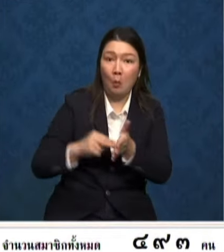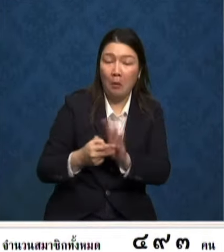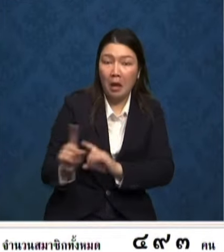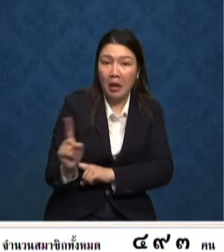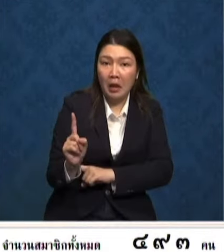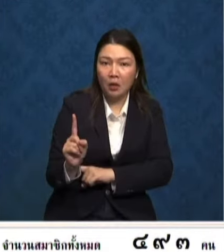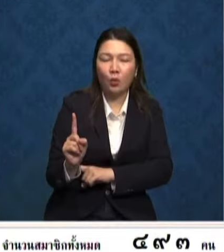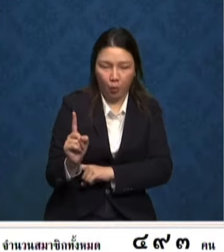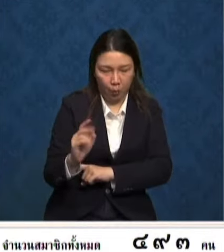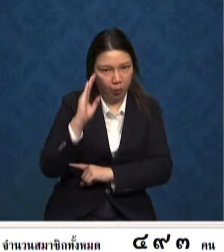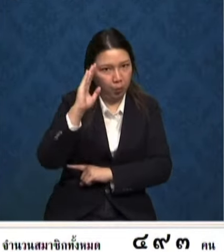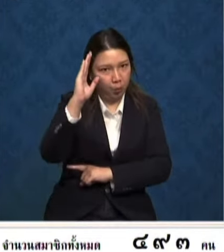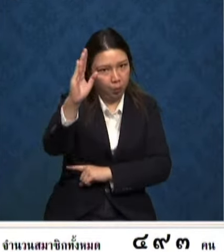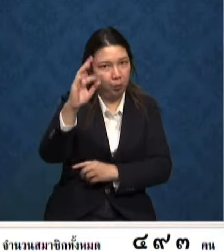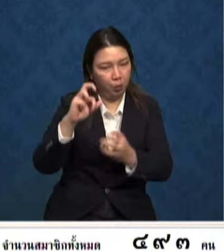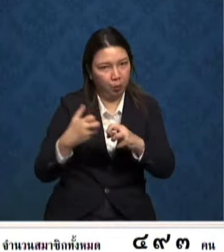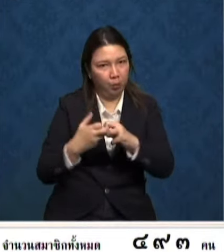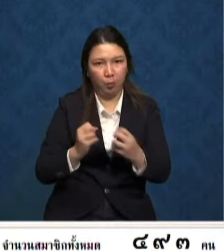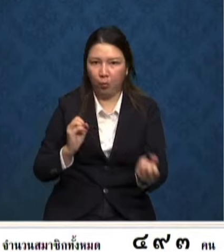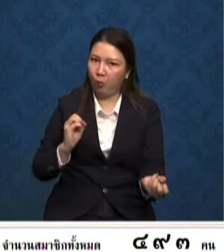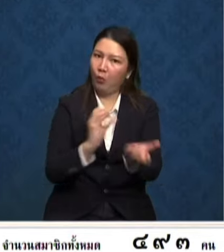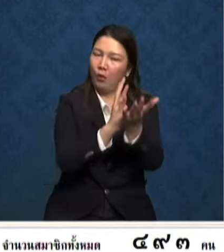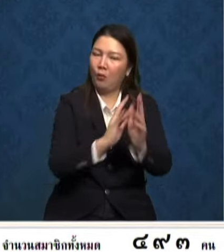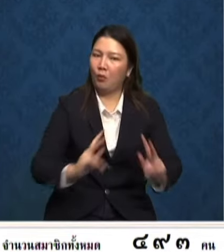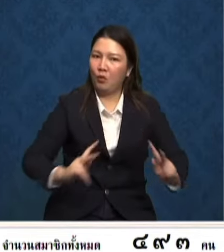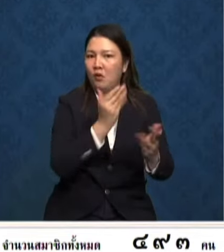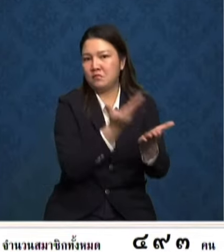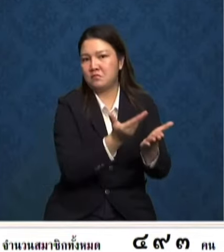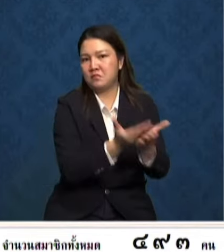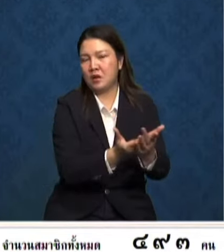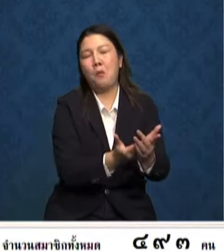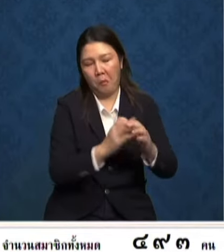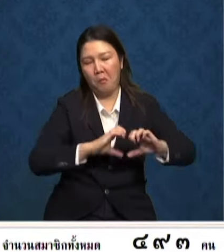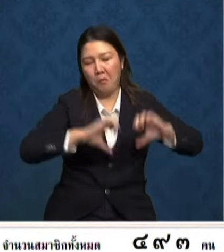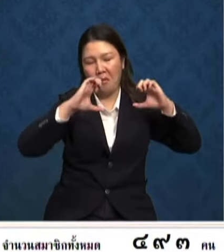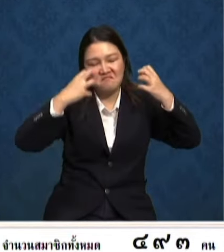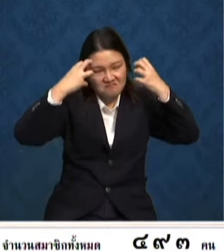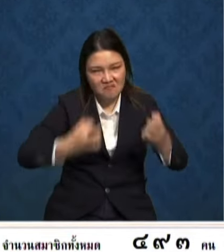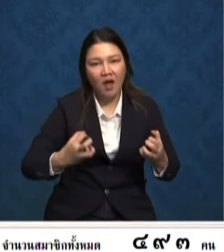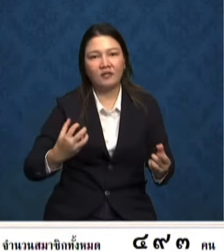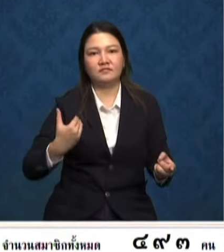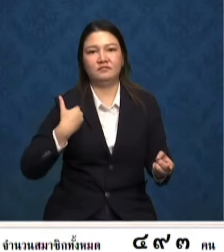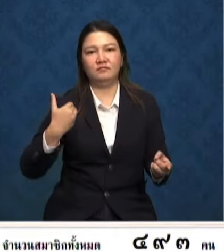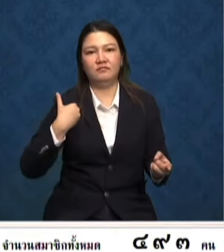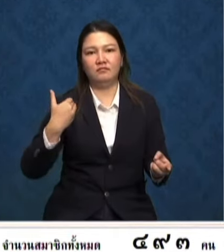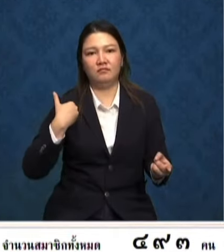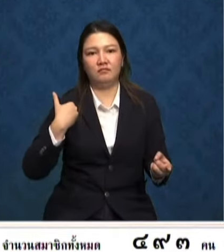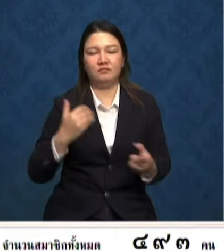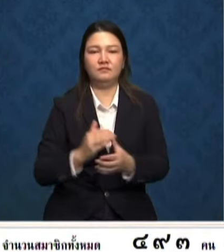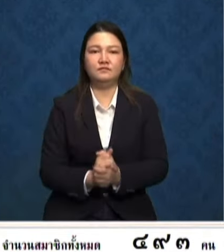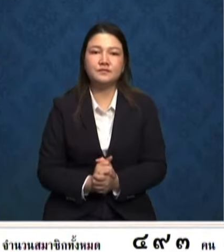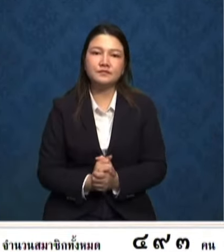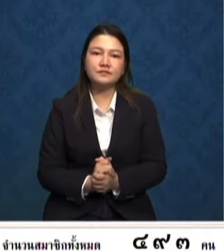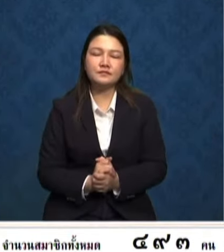ะต้องมีปัญหาทางด้านการเงินการคลังภาครัฐหนักหนาสาหัสอย่างแน่นอน